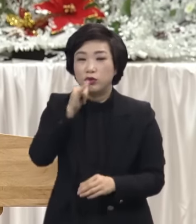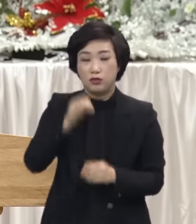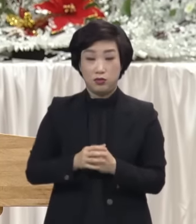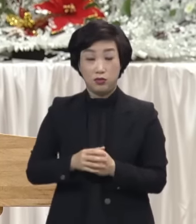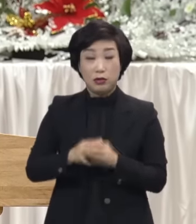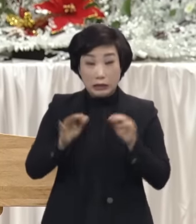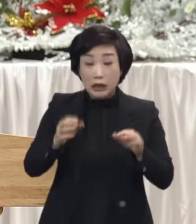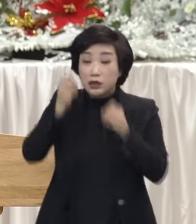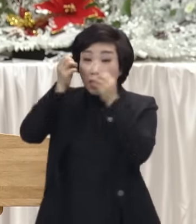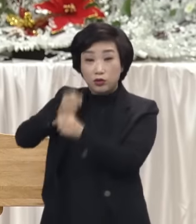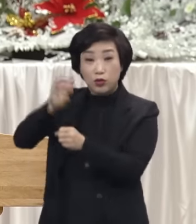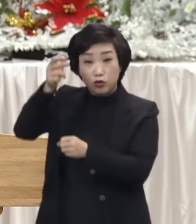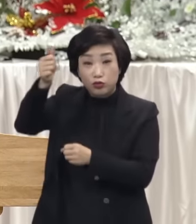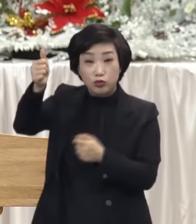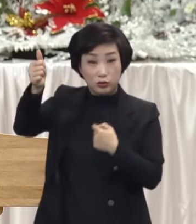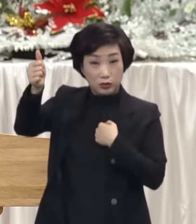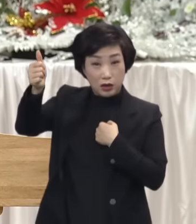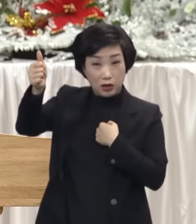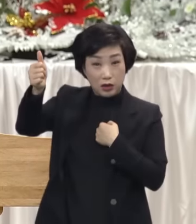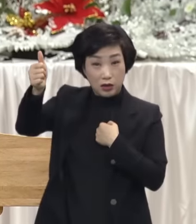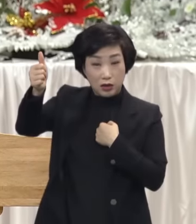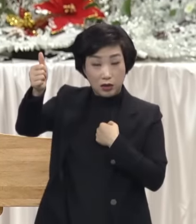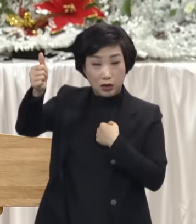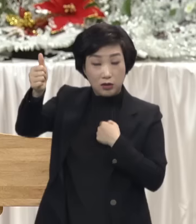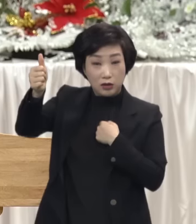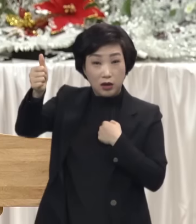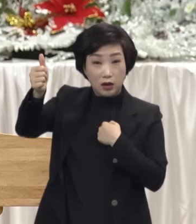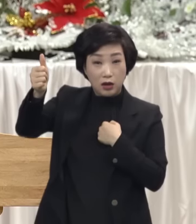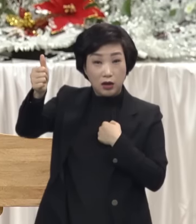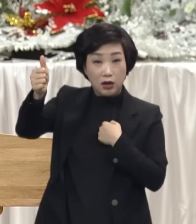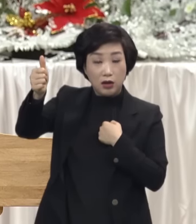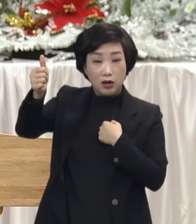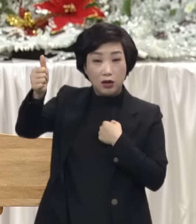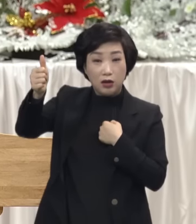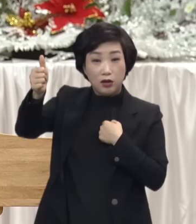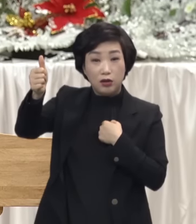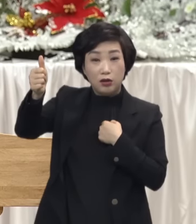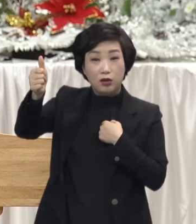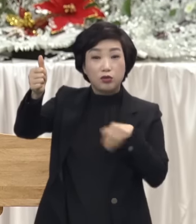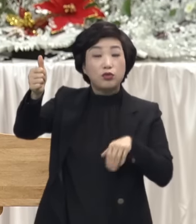창조자와 어떻게 피조물인 종이